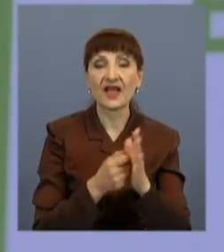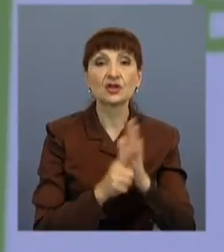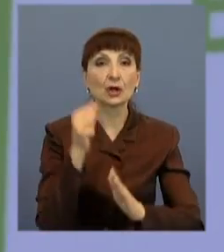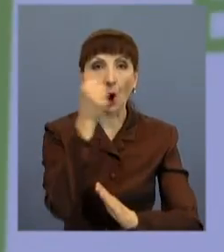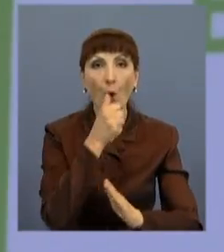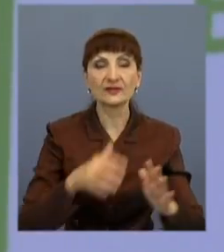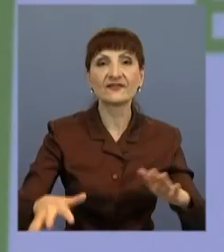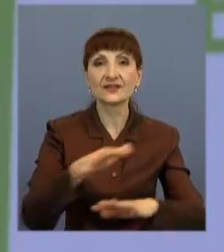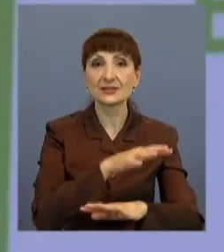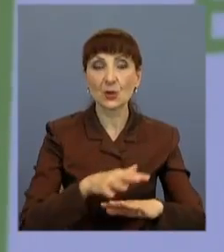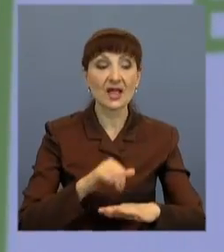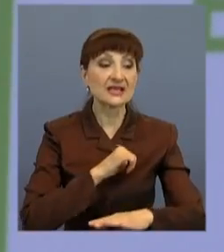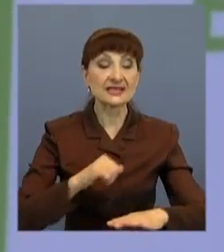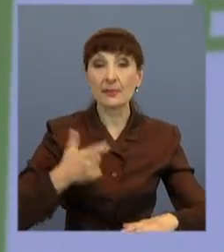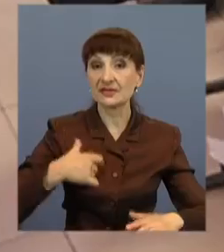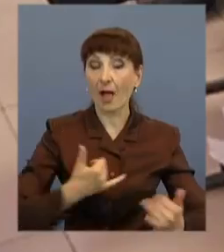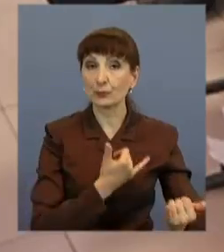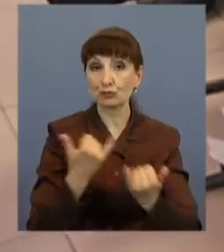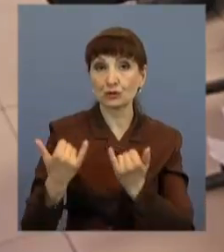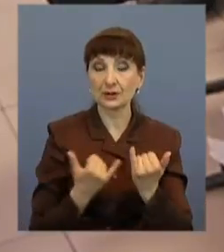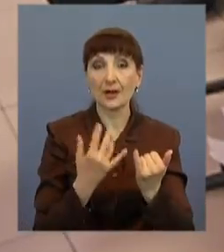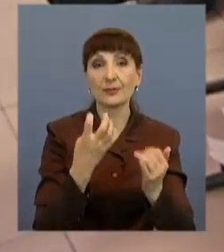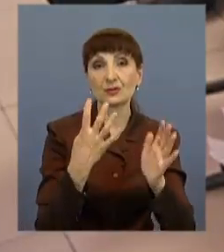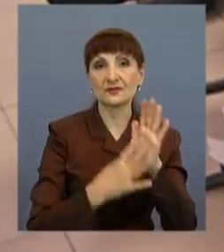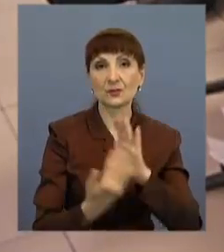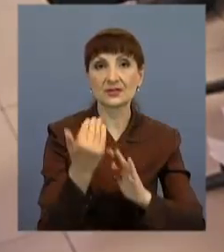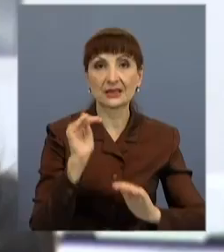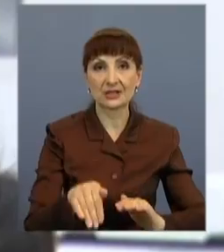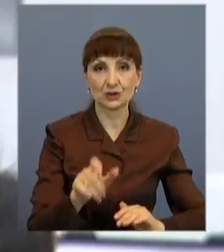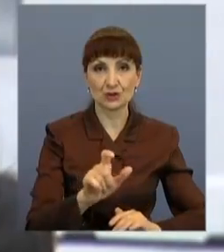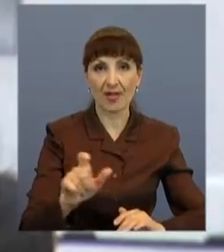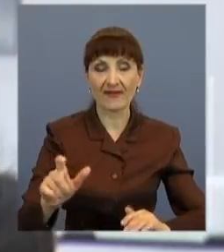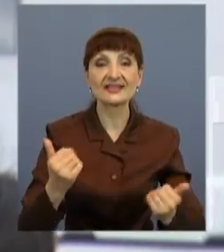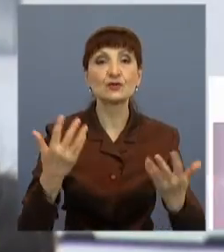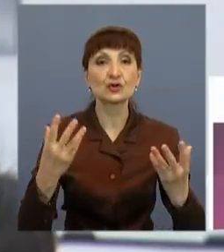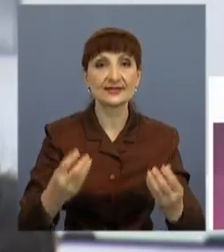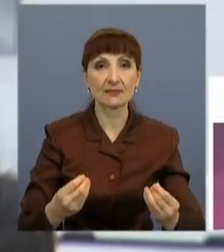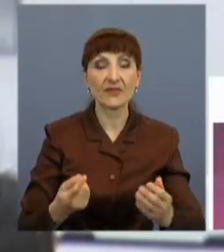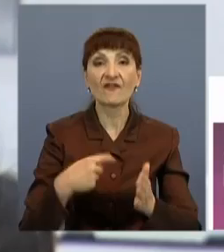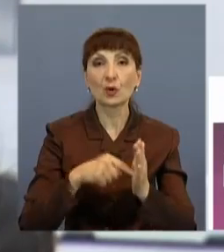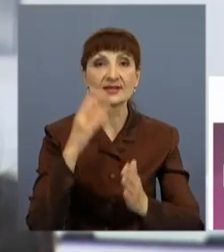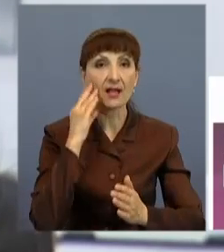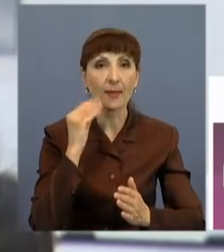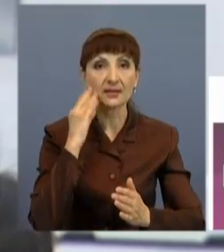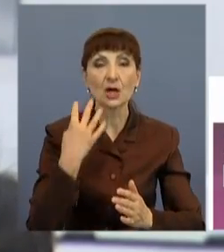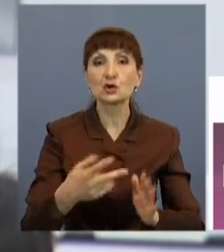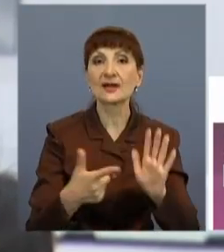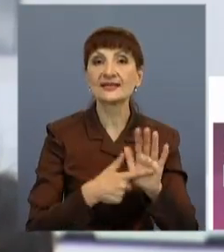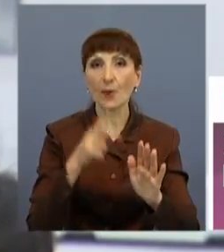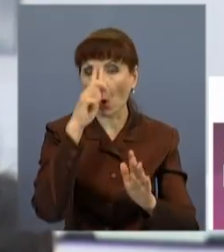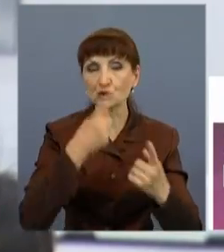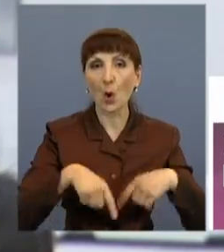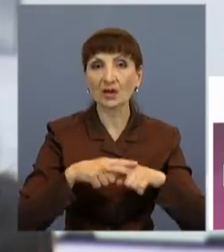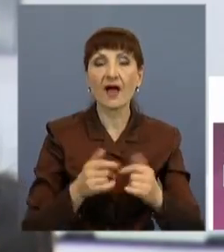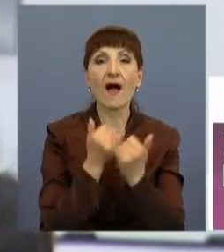зоне Connection Point сами себя обслужили 590 тысяч человек. На сегодняшний день в городе Алматы 47 госорганов